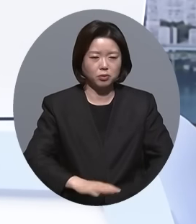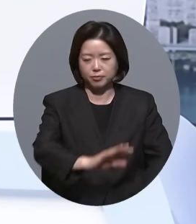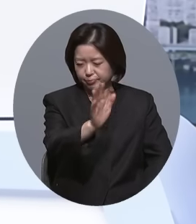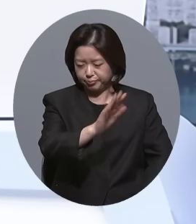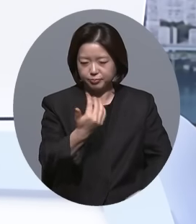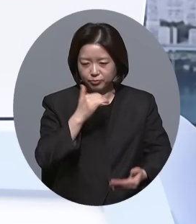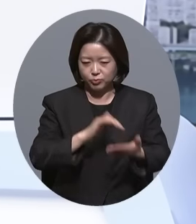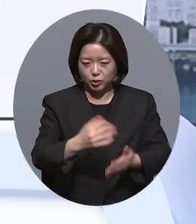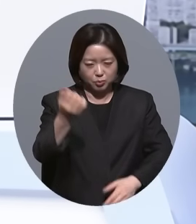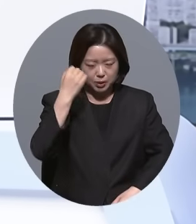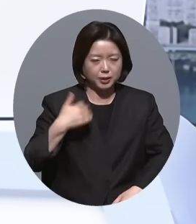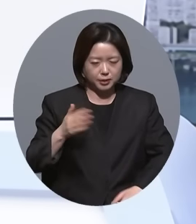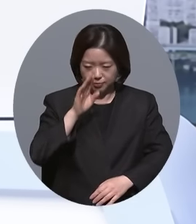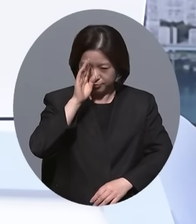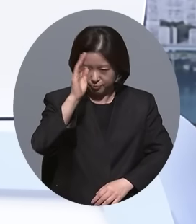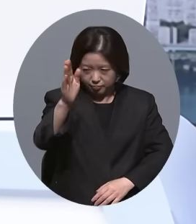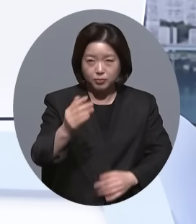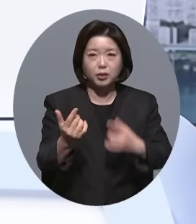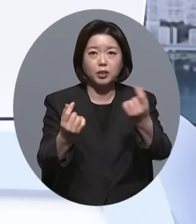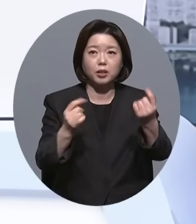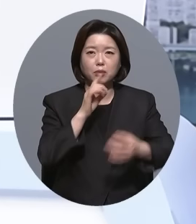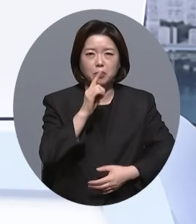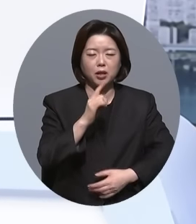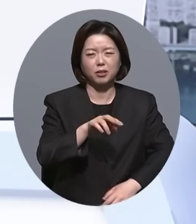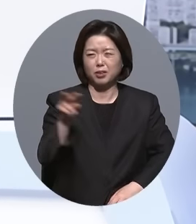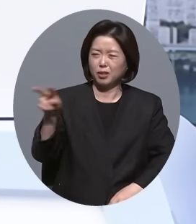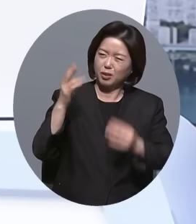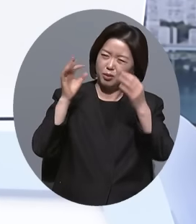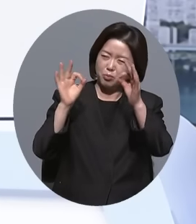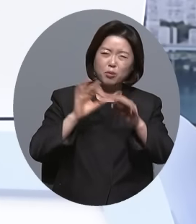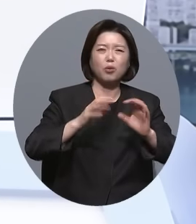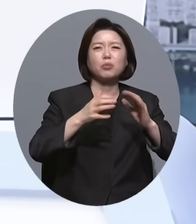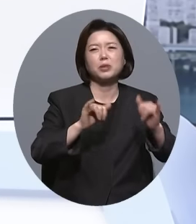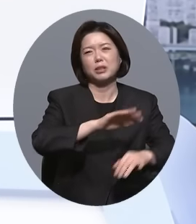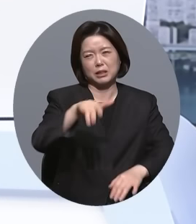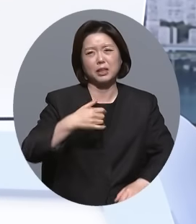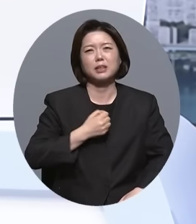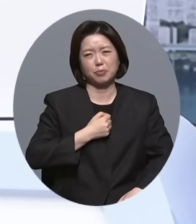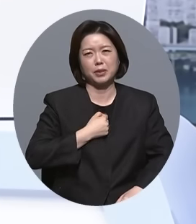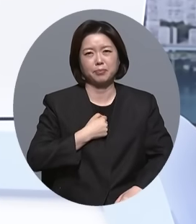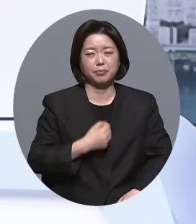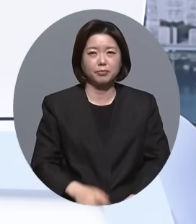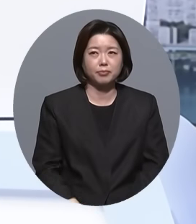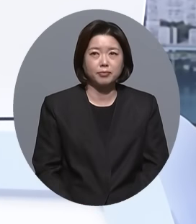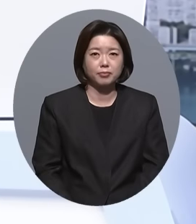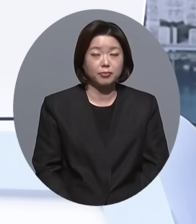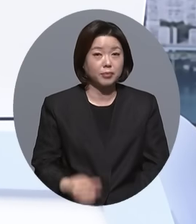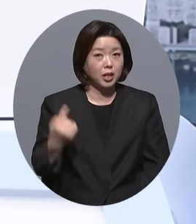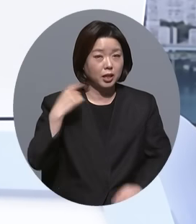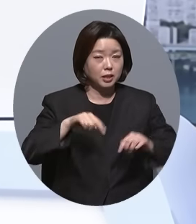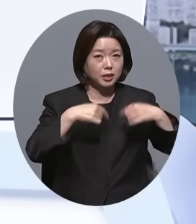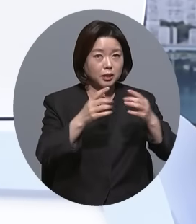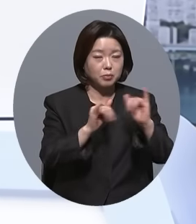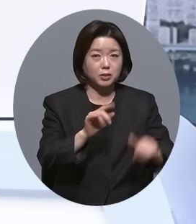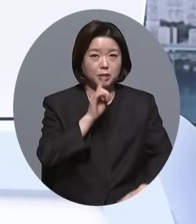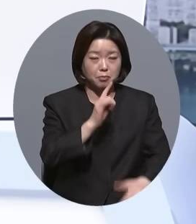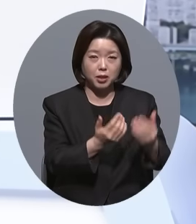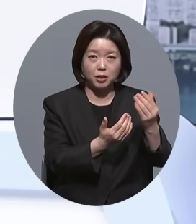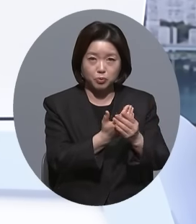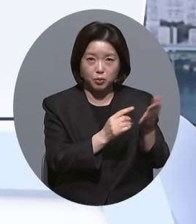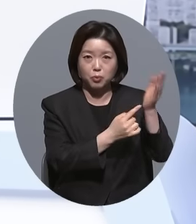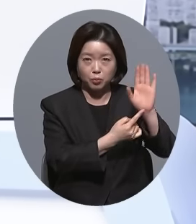외치고 있는 그런 상황에 좀 답답한 국민들도 많을 것 같습니다. 그리고 지금 어제 한 참석자의 발언 중에 눈에